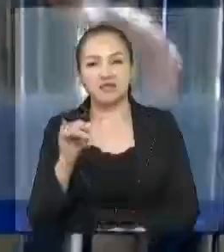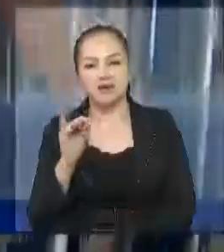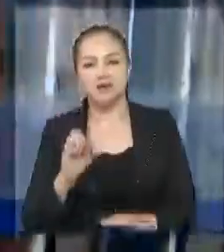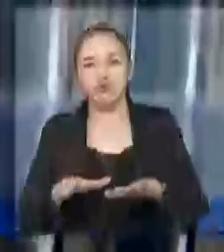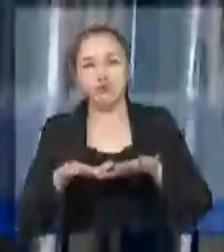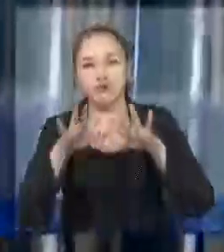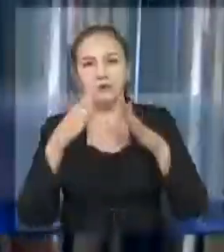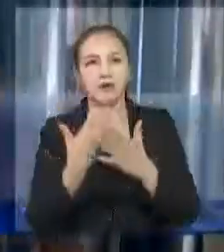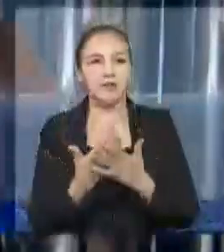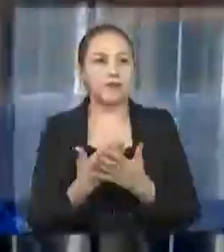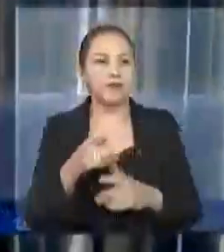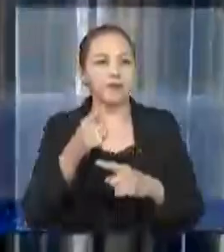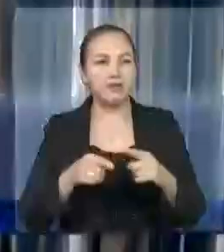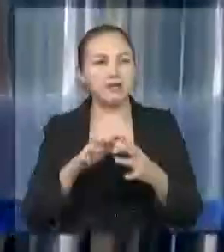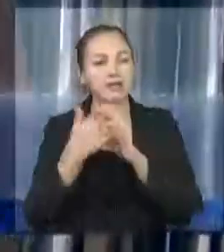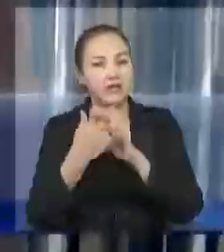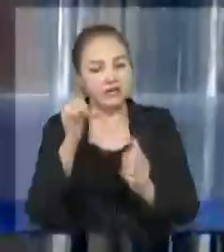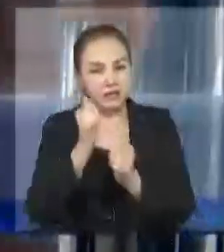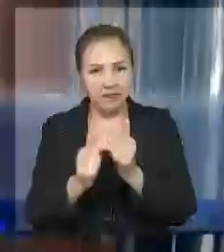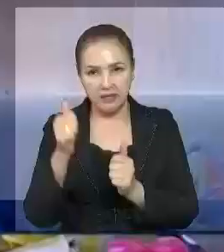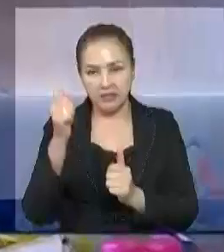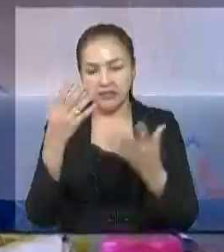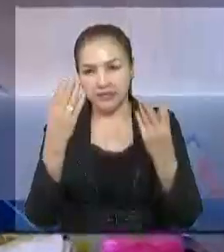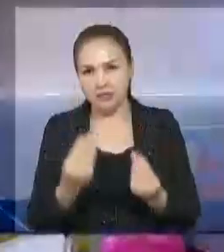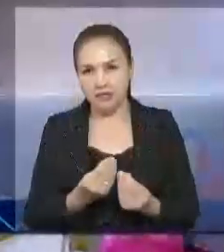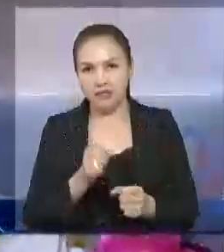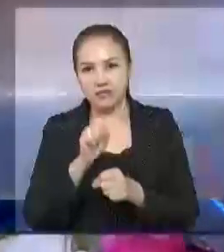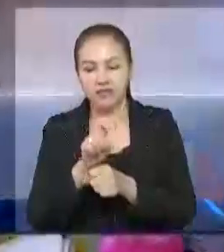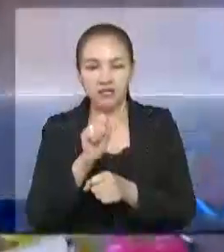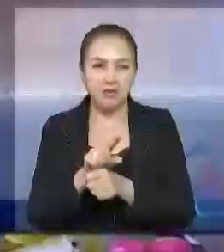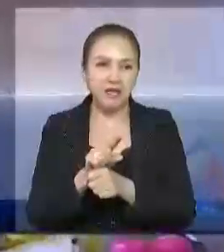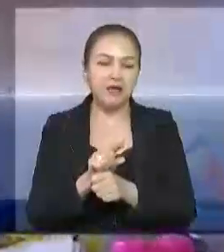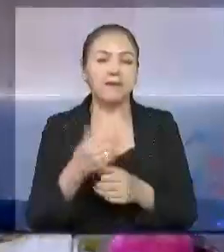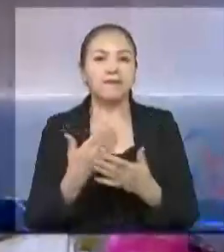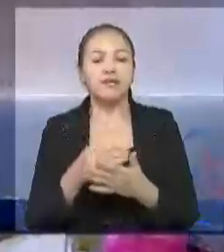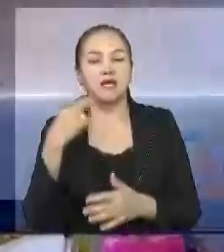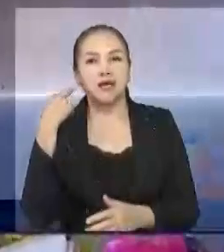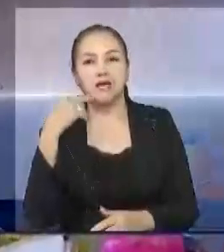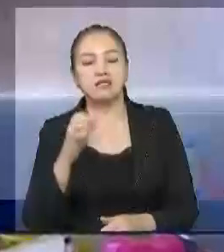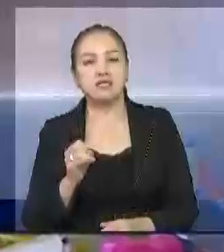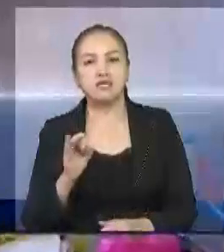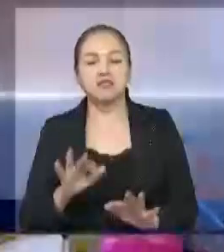настоящее время они обеспечивают половину села. Ежедневно поступают десятки заказов на установку качественного дымохода.